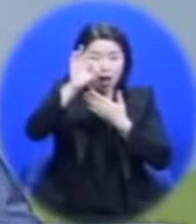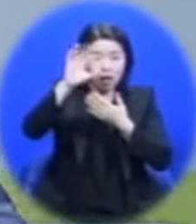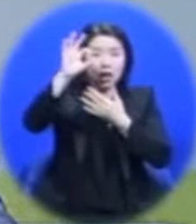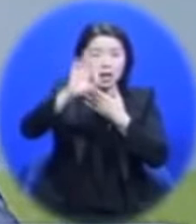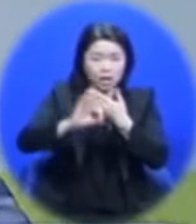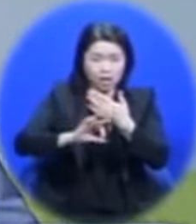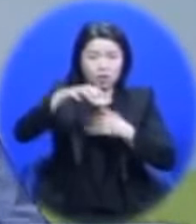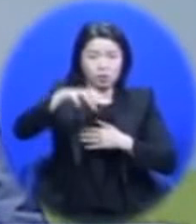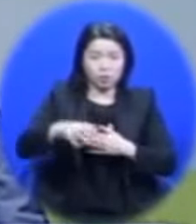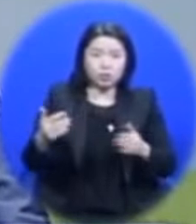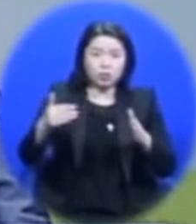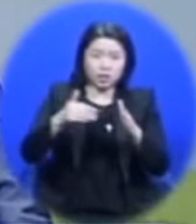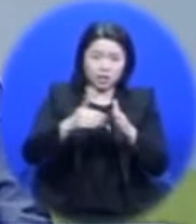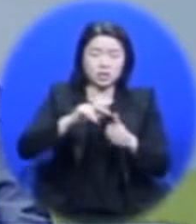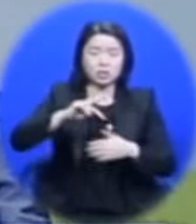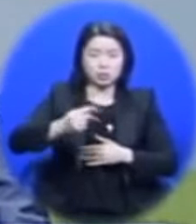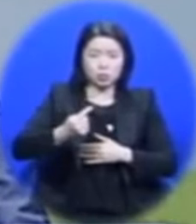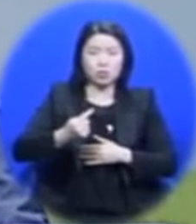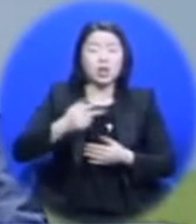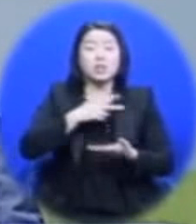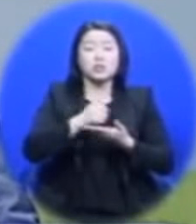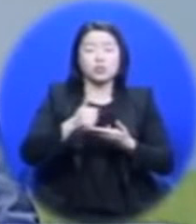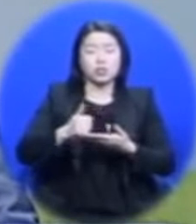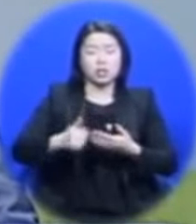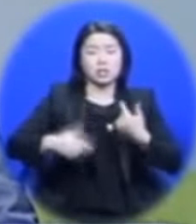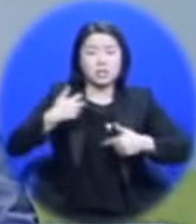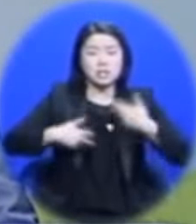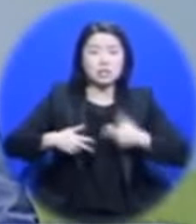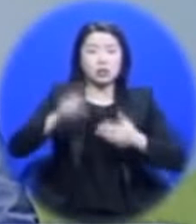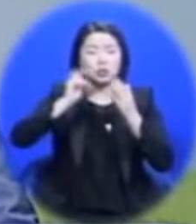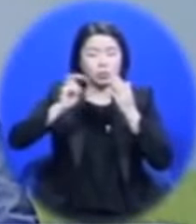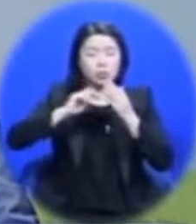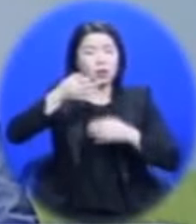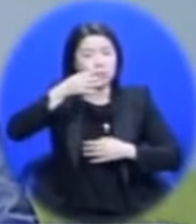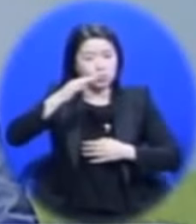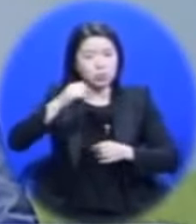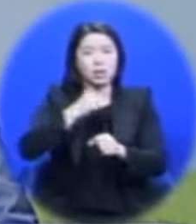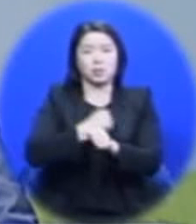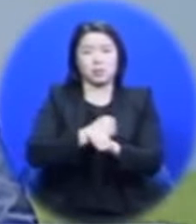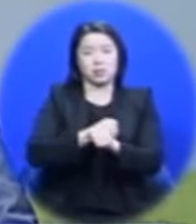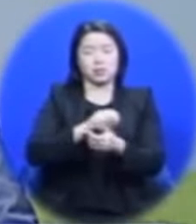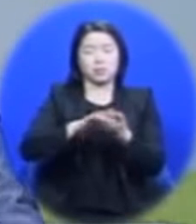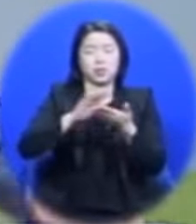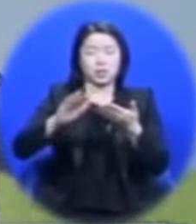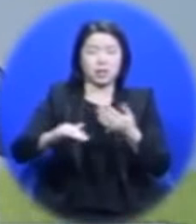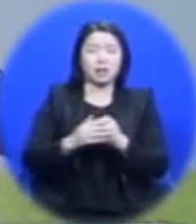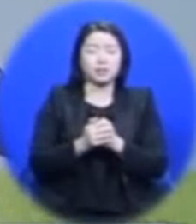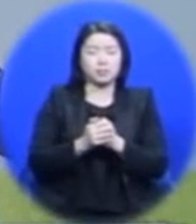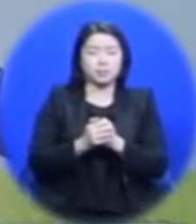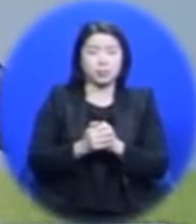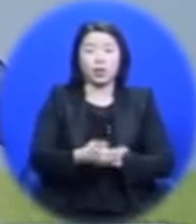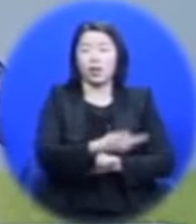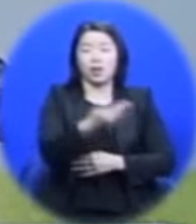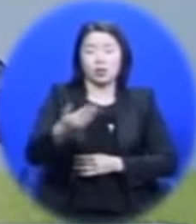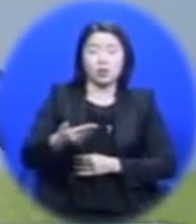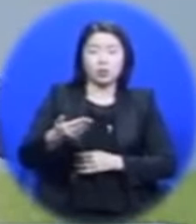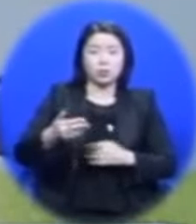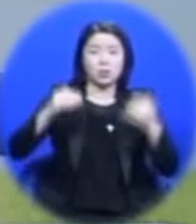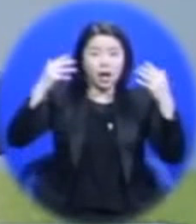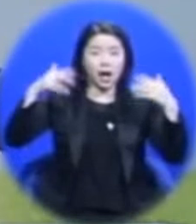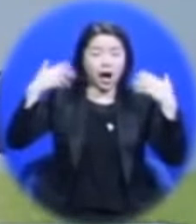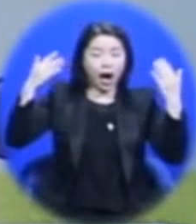해 지는 곳까지도 주님께서는 즐거운 노래를 부르게 하십니다. 여러분, 가을